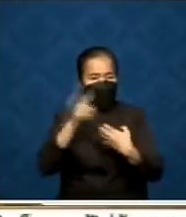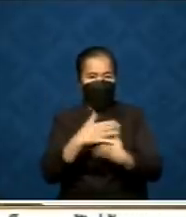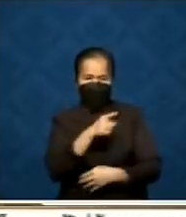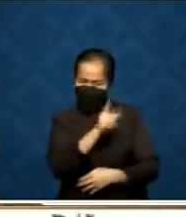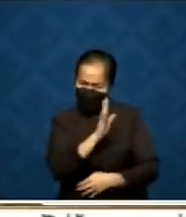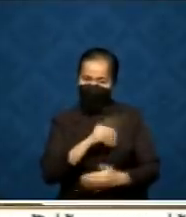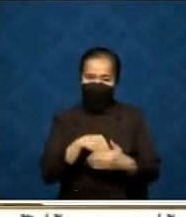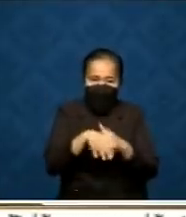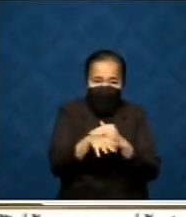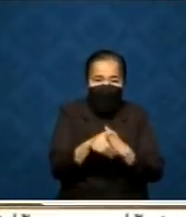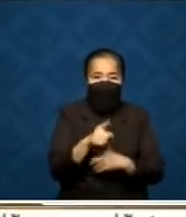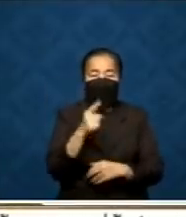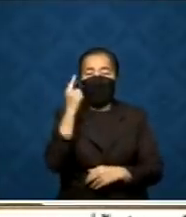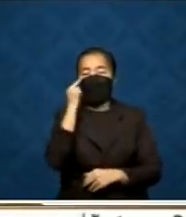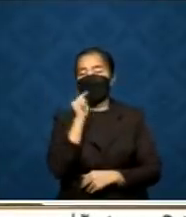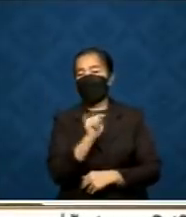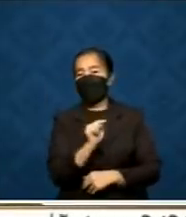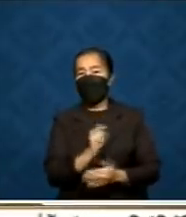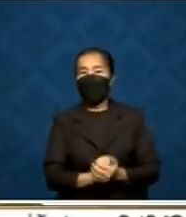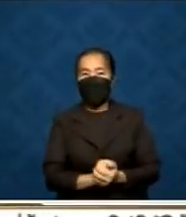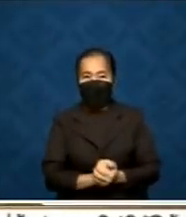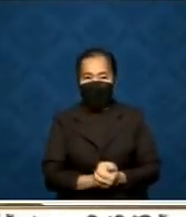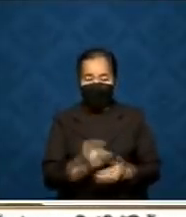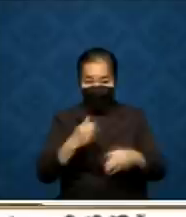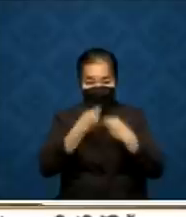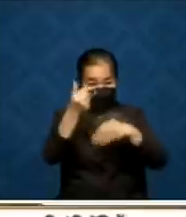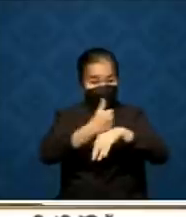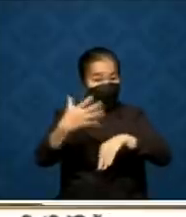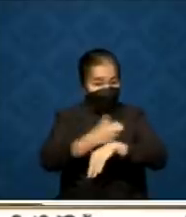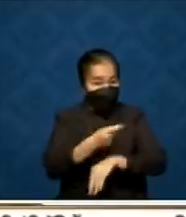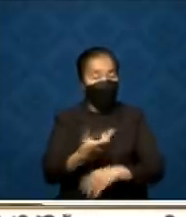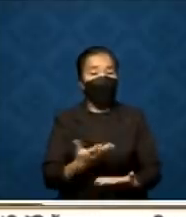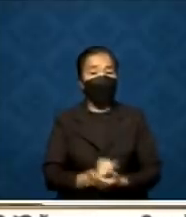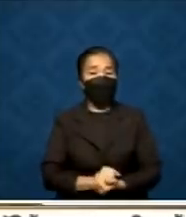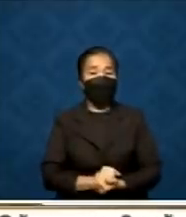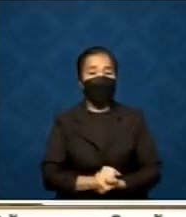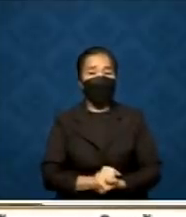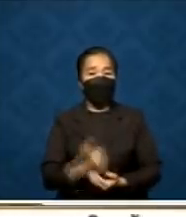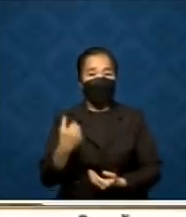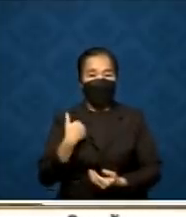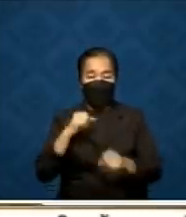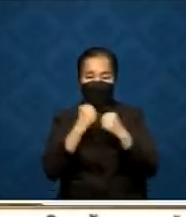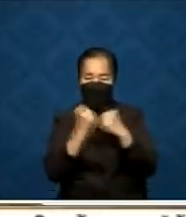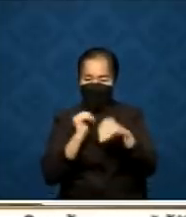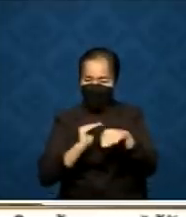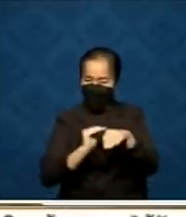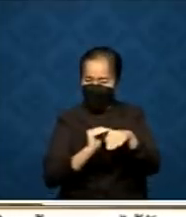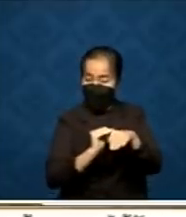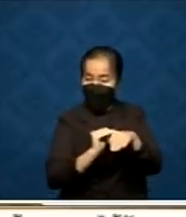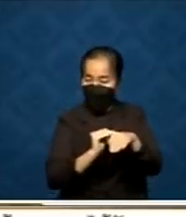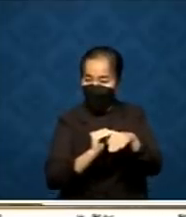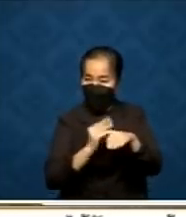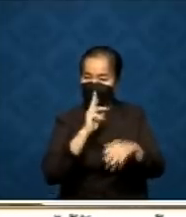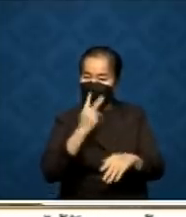การเมืองด้วยตอนแรกแต่นี้ต้องกลับมานักการเมืองด้วยพอสังคมท้องถิ่นเข้าหนักๆแค่